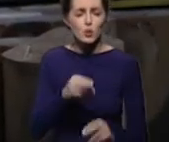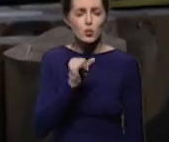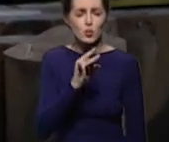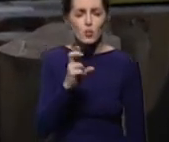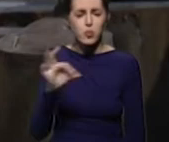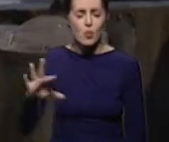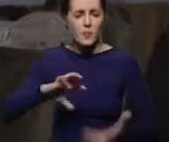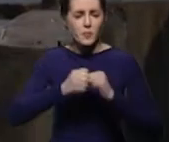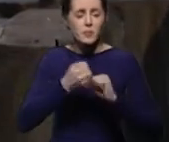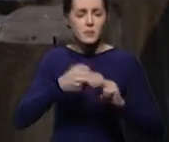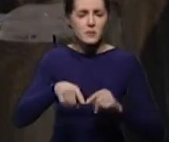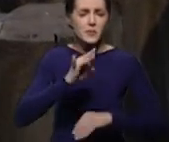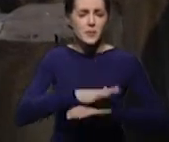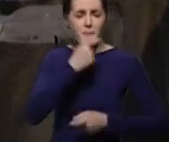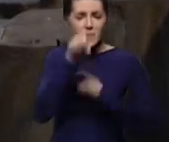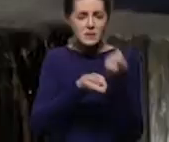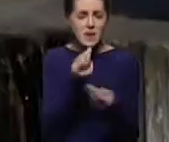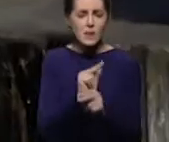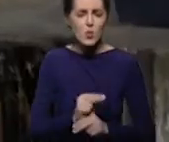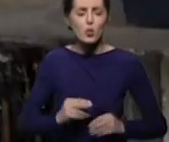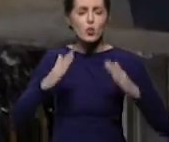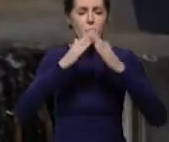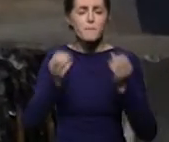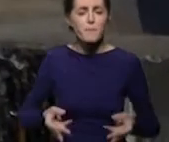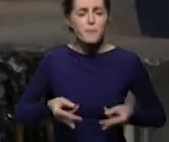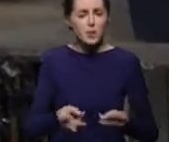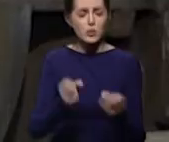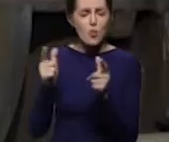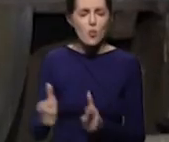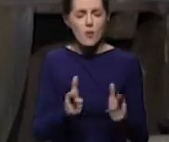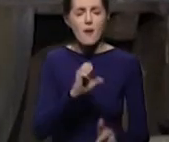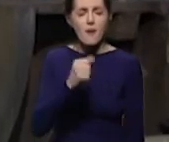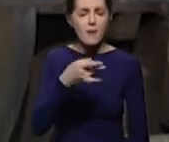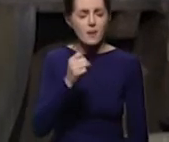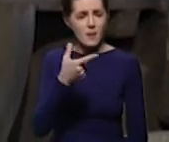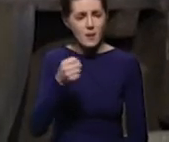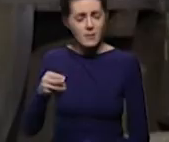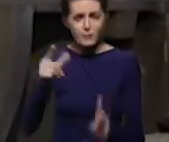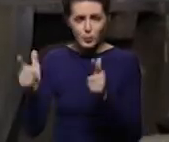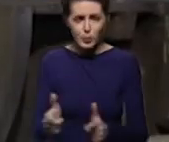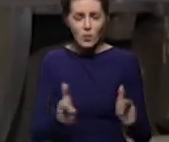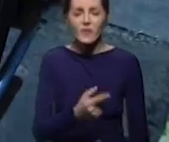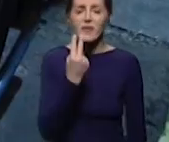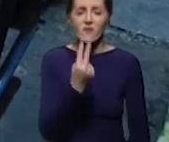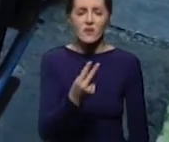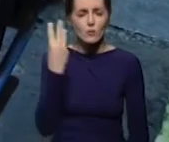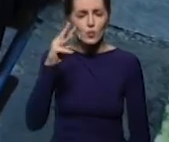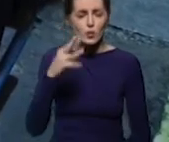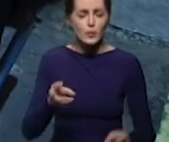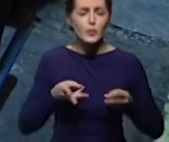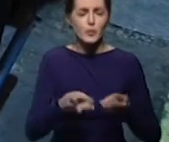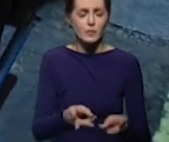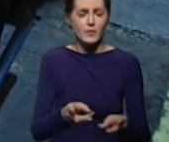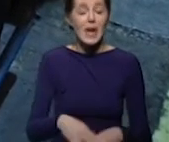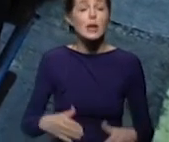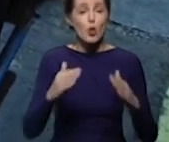турбокомпресора, що забезпечує дутям домені печі. Робітники налаштовують агрегат під роботу двох сучасних печей. Домені